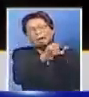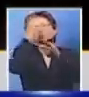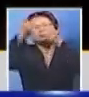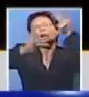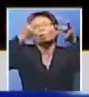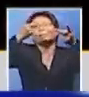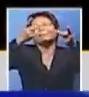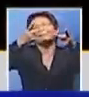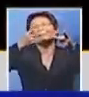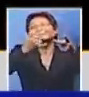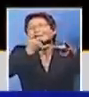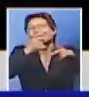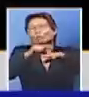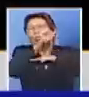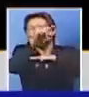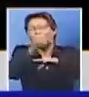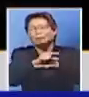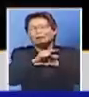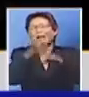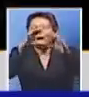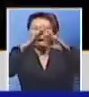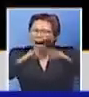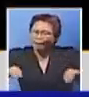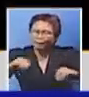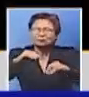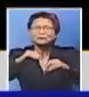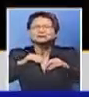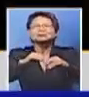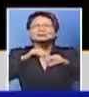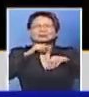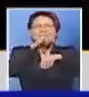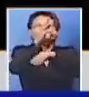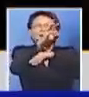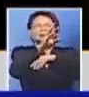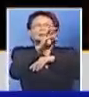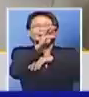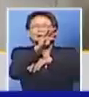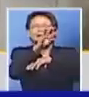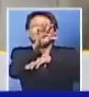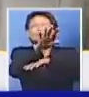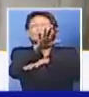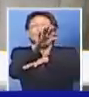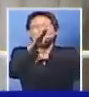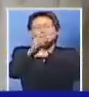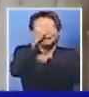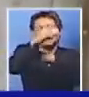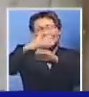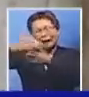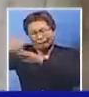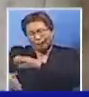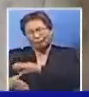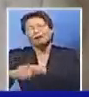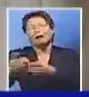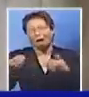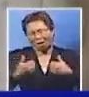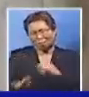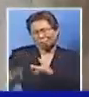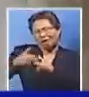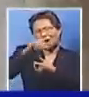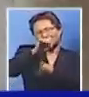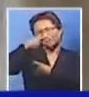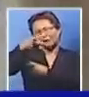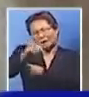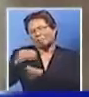lawatan sosial. Operasi yang berakhir pada jam 5.30 pagi tadi turut disertai Pegawai Suruhanjaya Pencegahan Rasuah